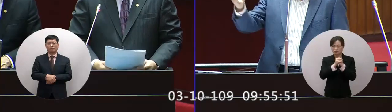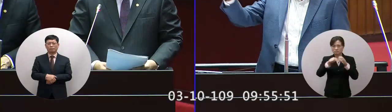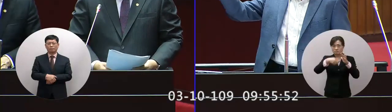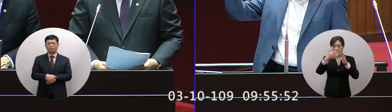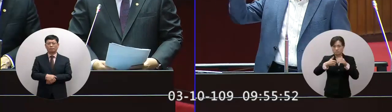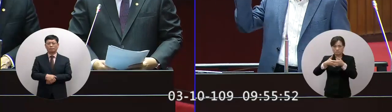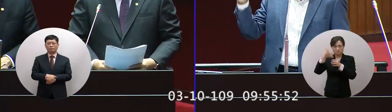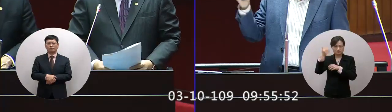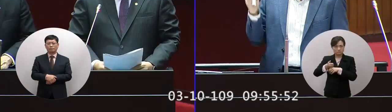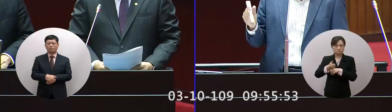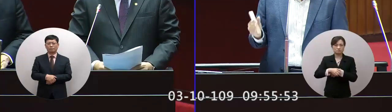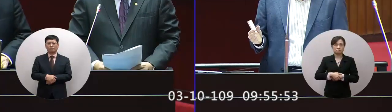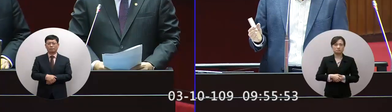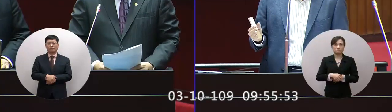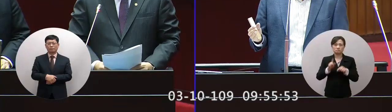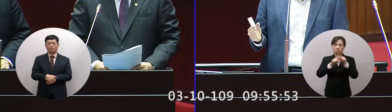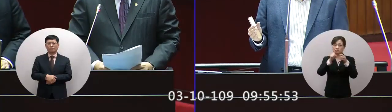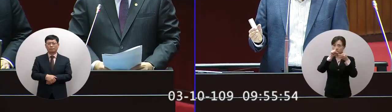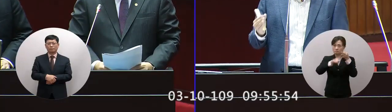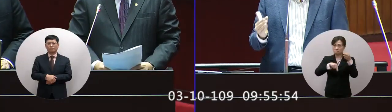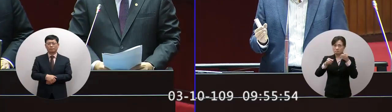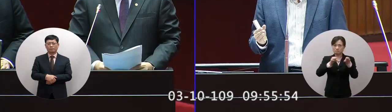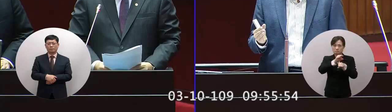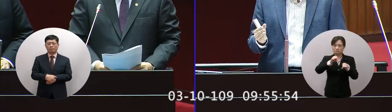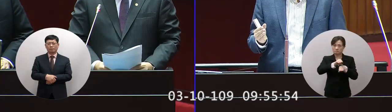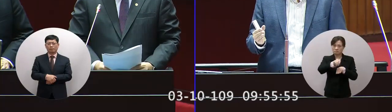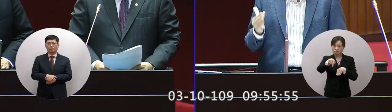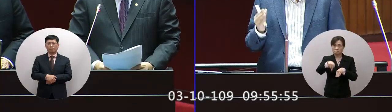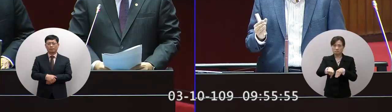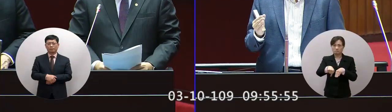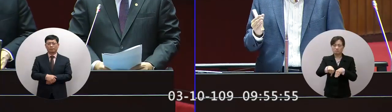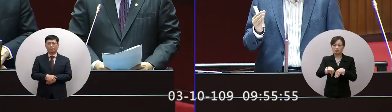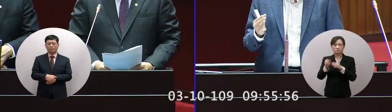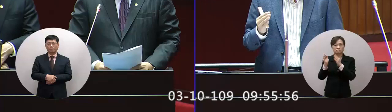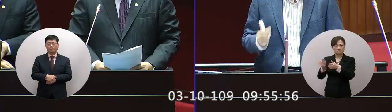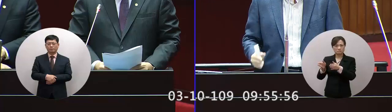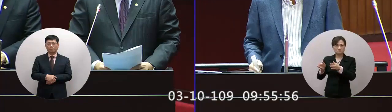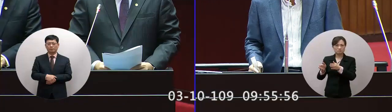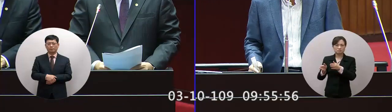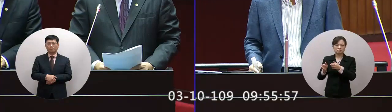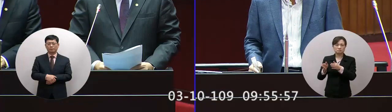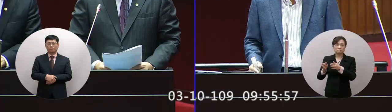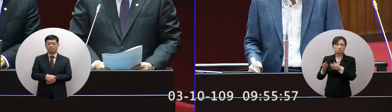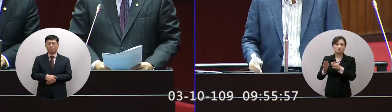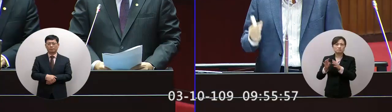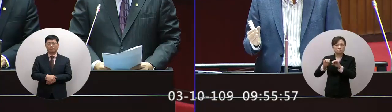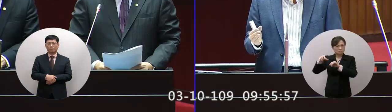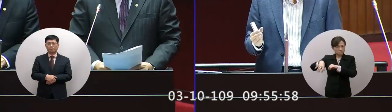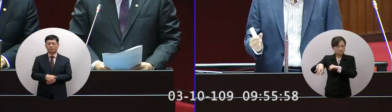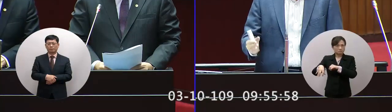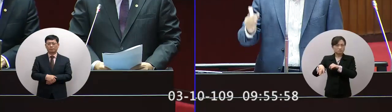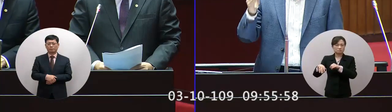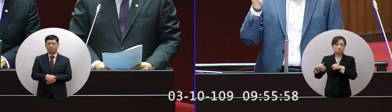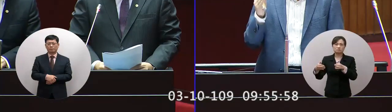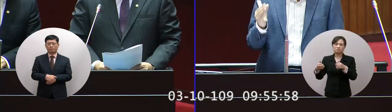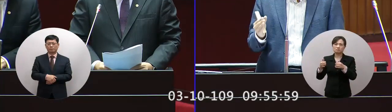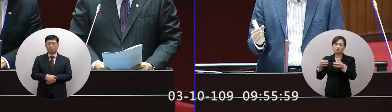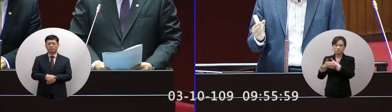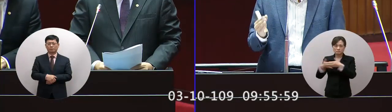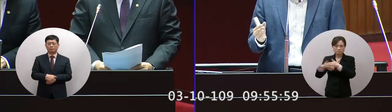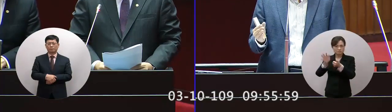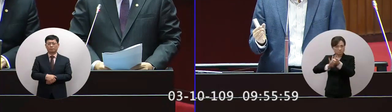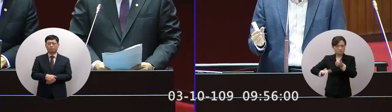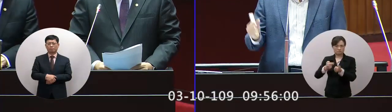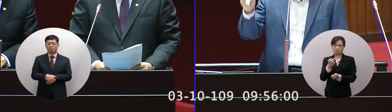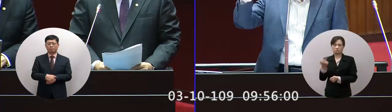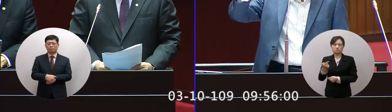长部长，在中丰交流道对于地方可以讲交通影响非常大，所以我们希望我们要